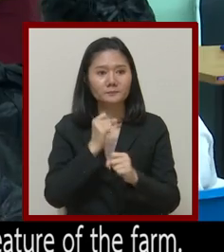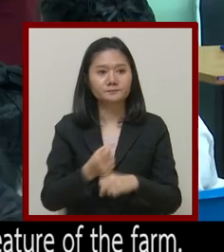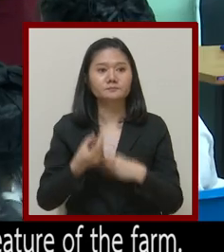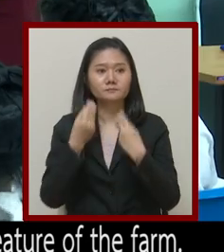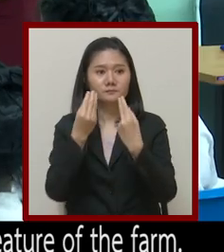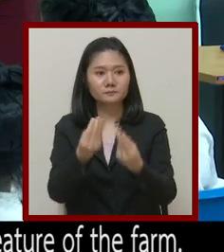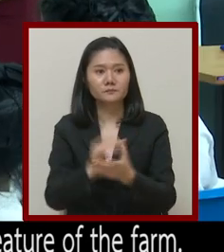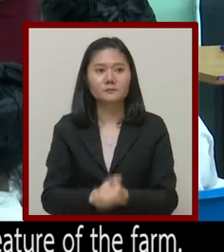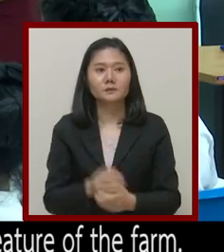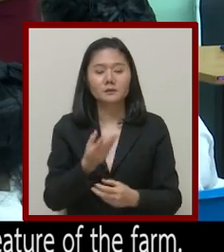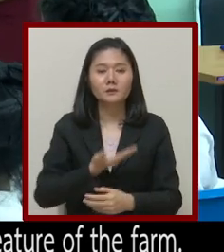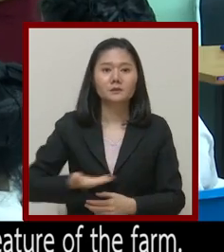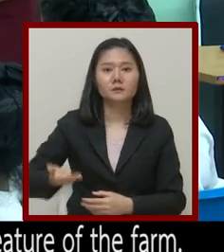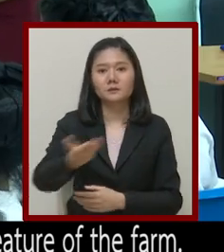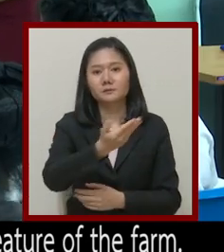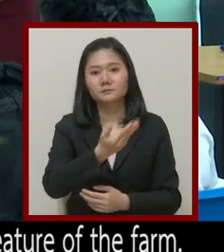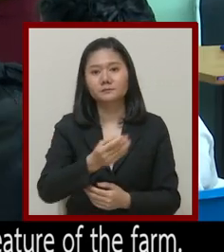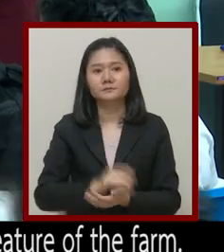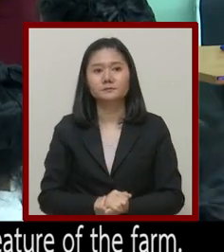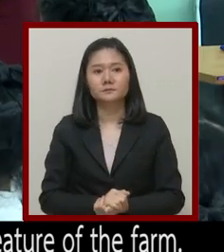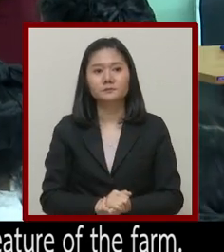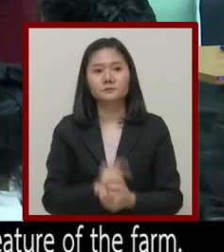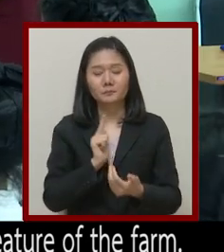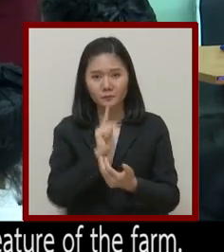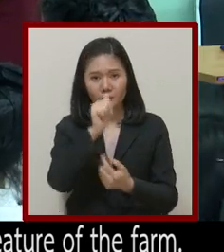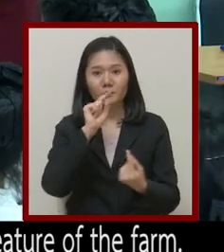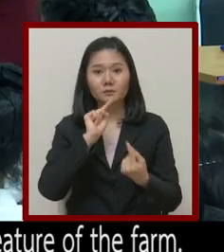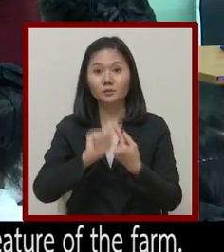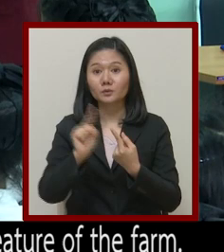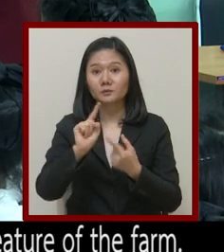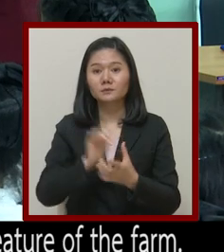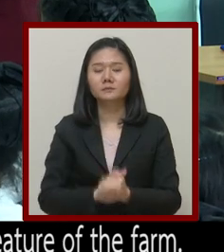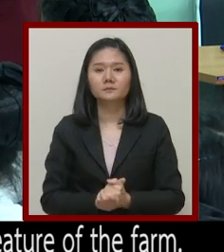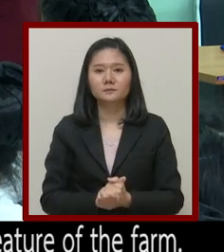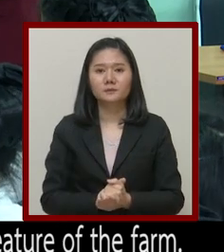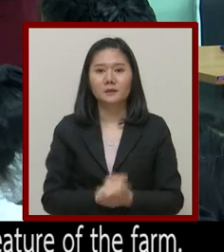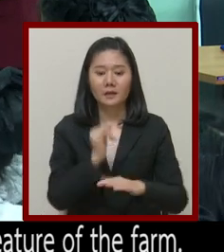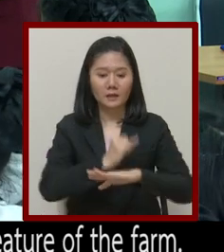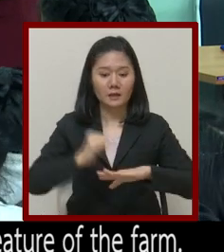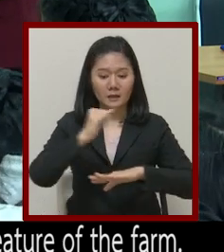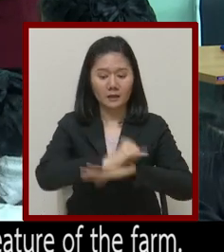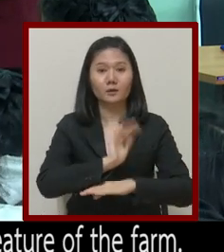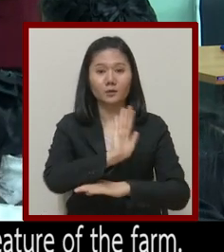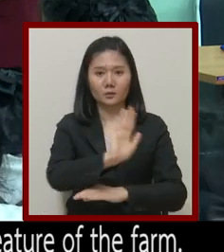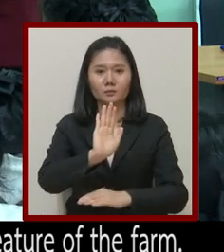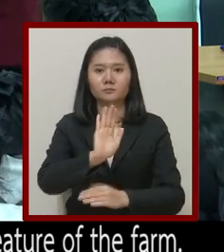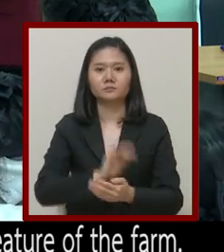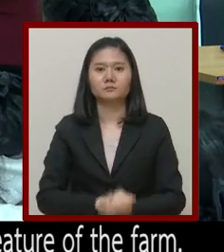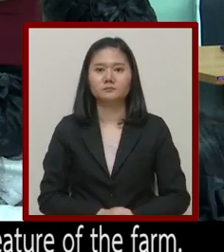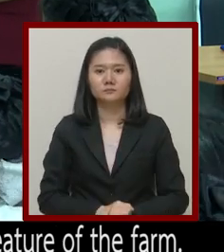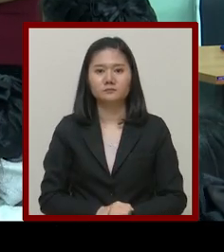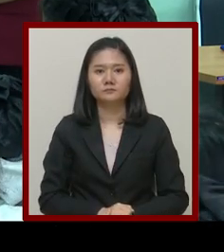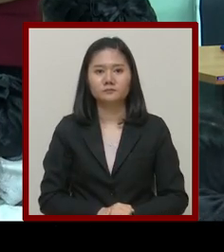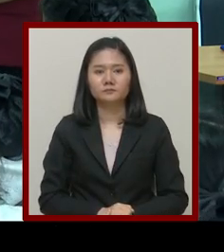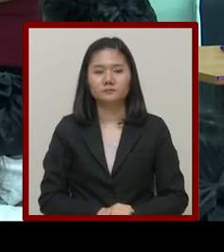าสร้างขึ้นมาเพื่อจะเป็นจุดนะคะเป็นจุดเด่นของทางไร่ปลูกรักนั่นเองนะคะ